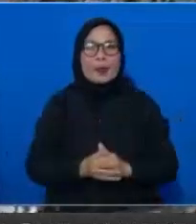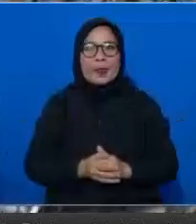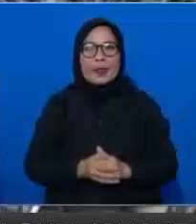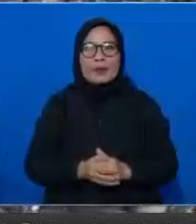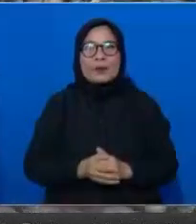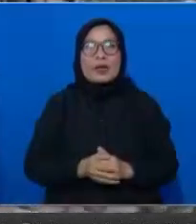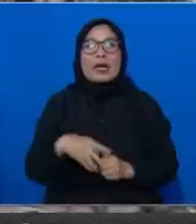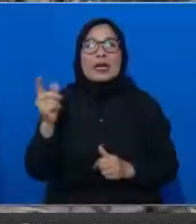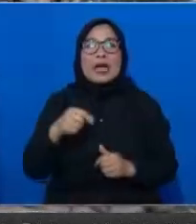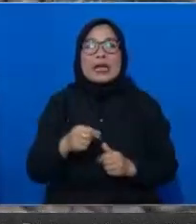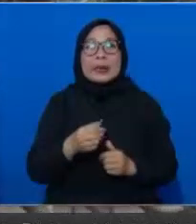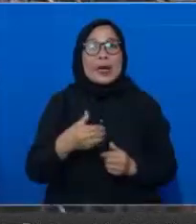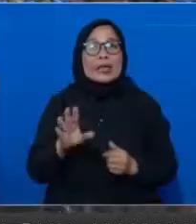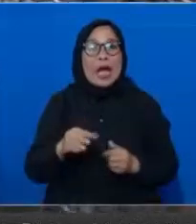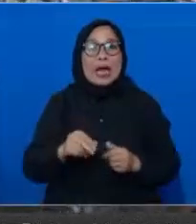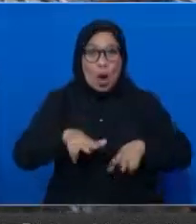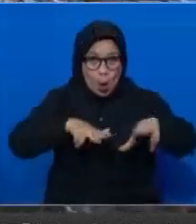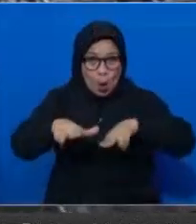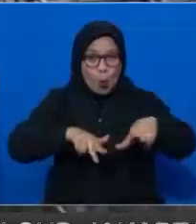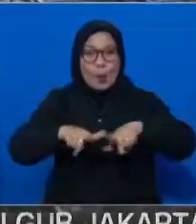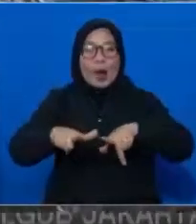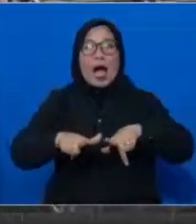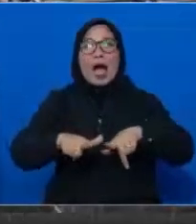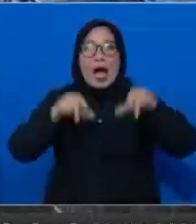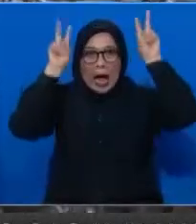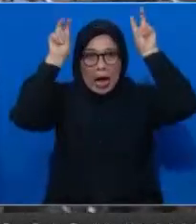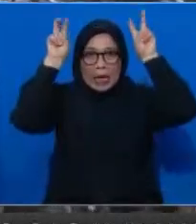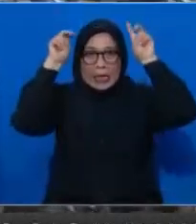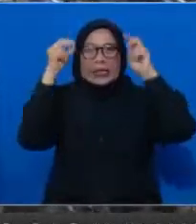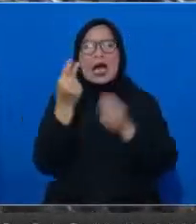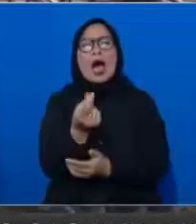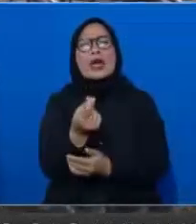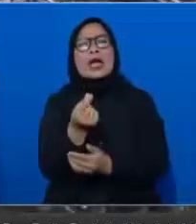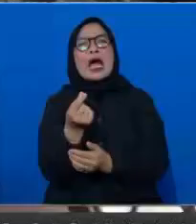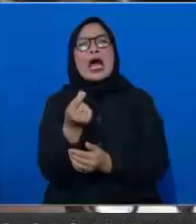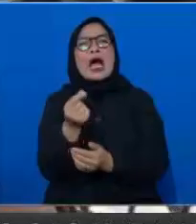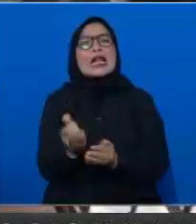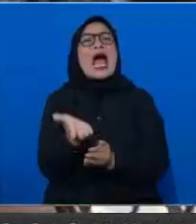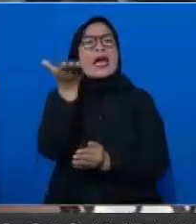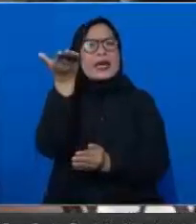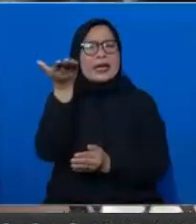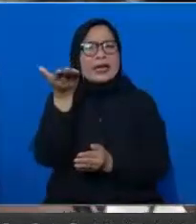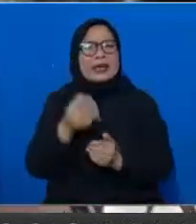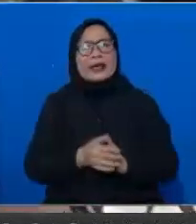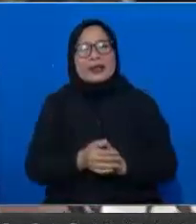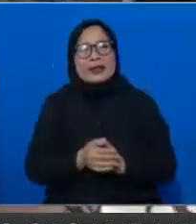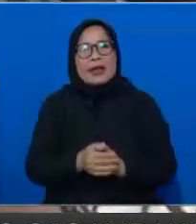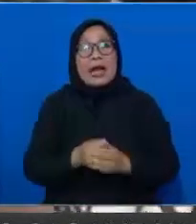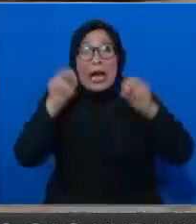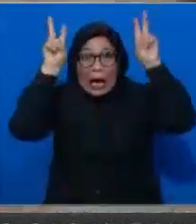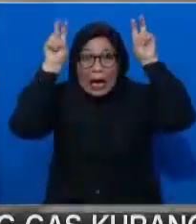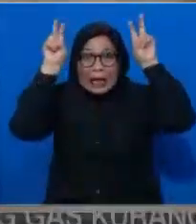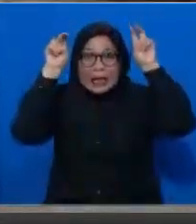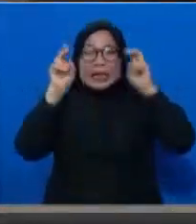ekonomi dari tradisi karapan kelinci ini membuat harga kelinci hasil ternak warga naik. Bahkan, kelinci yang